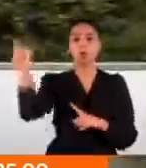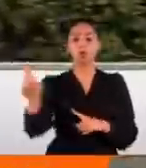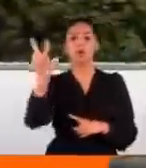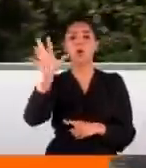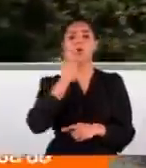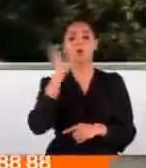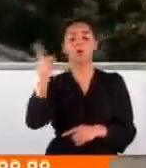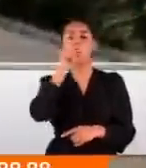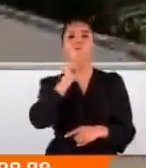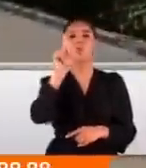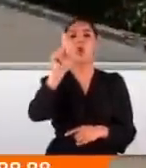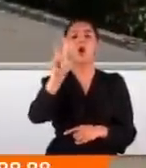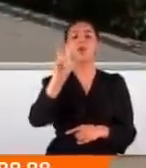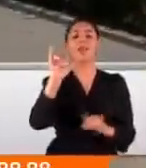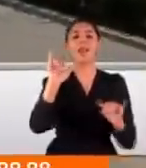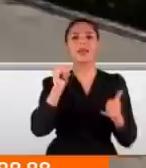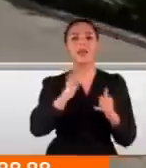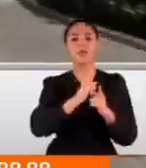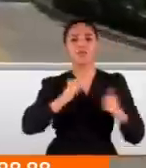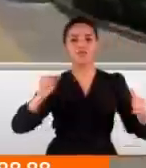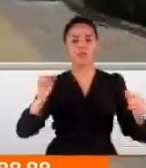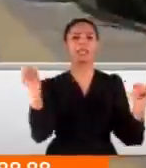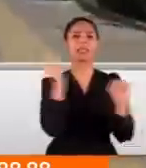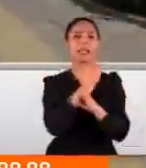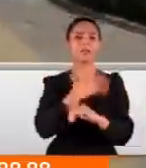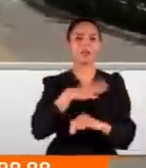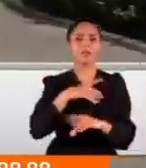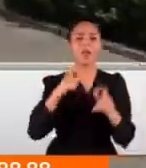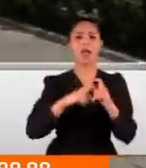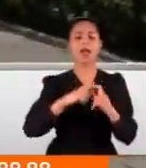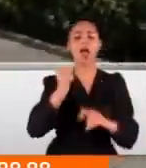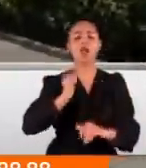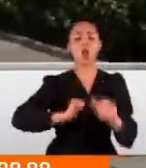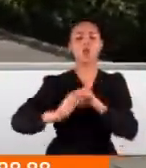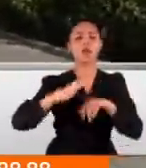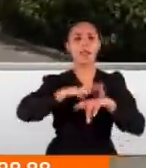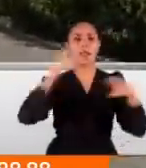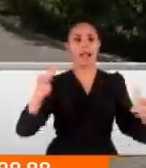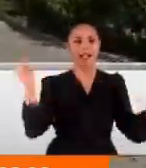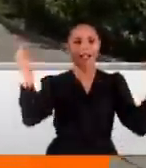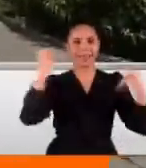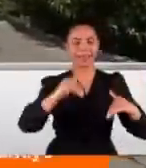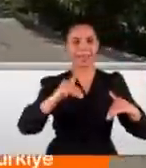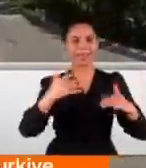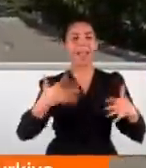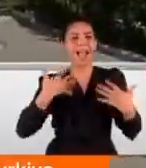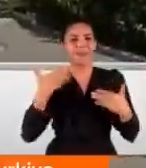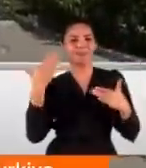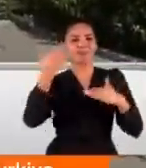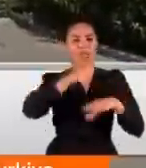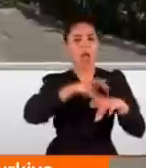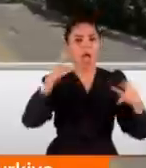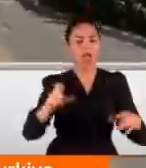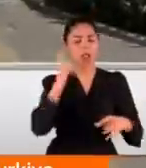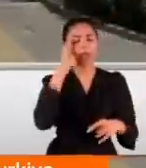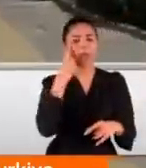yaşında, 112 kiloydu ve zayıflama hayali vardı. Bunun için Gazi Üniversitesi Hastanesi'ne geldi. Güle oynaya girdiği bu hastanede